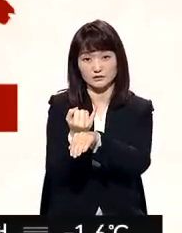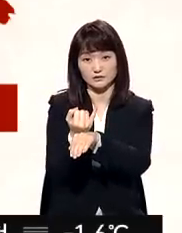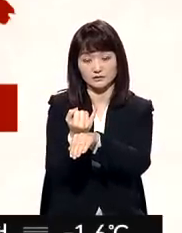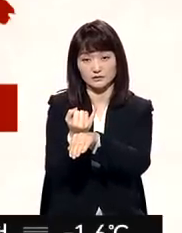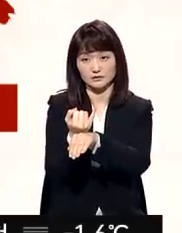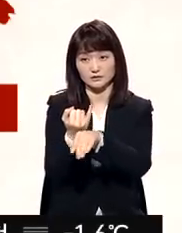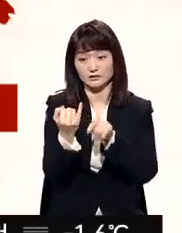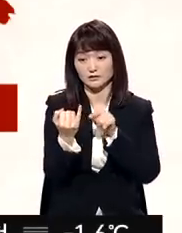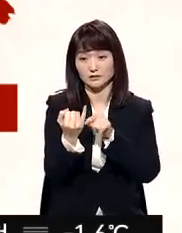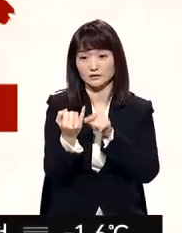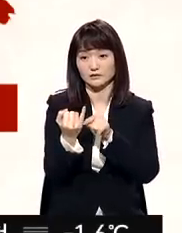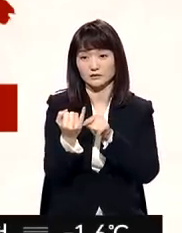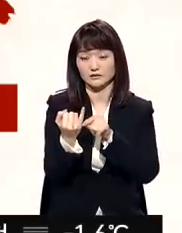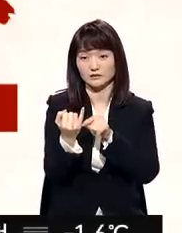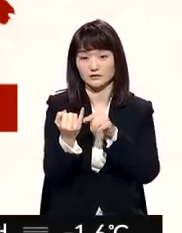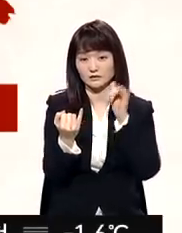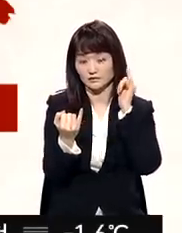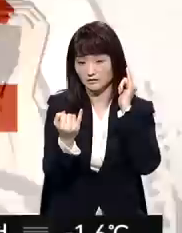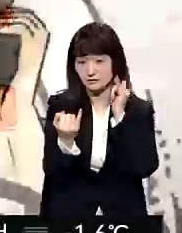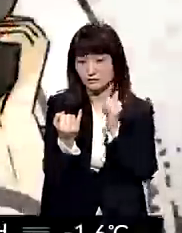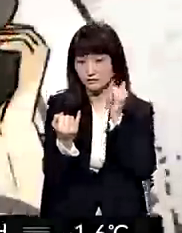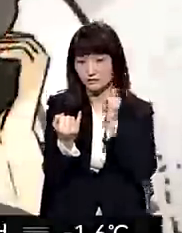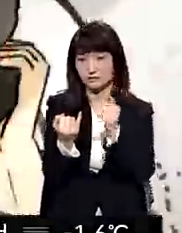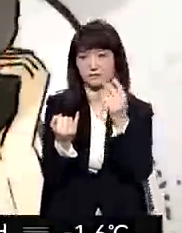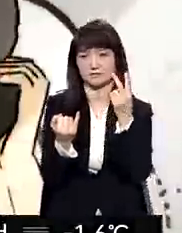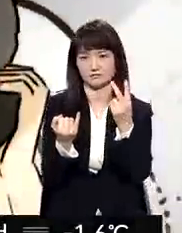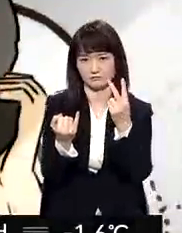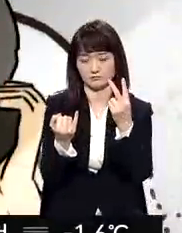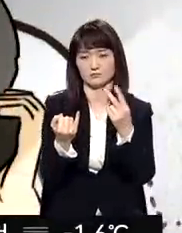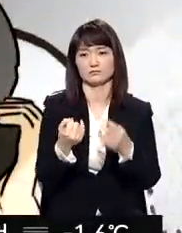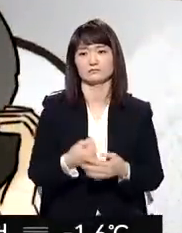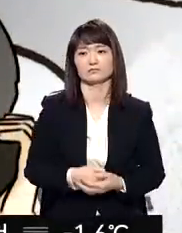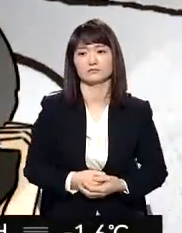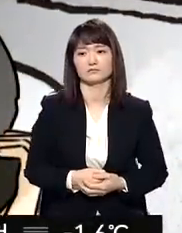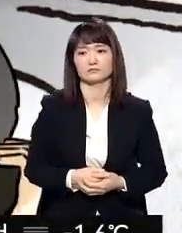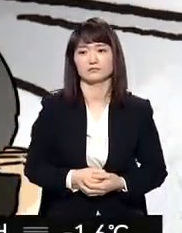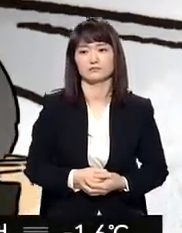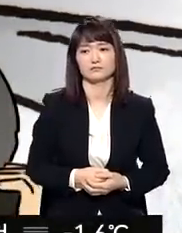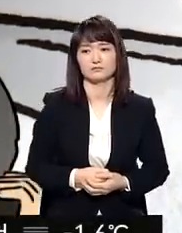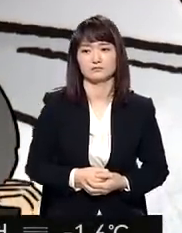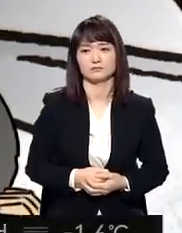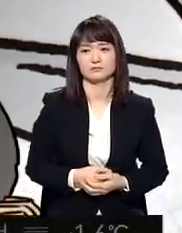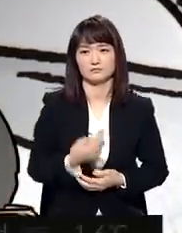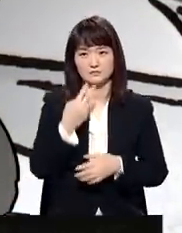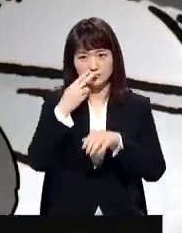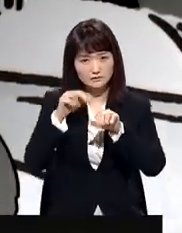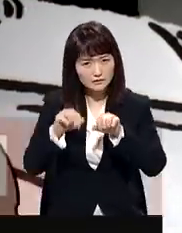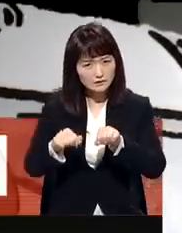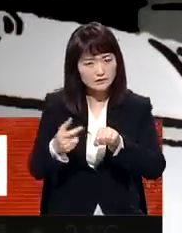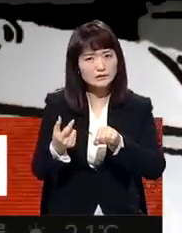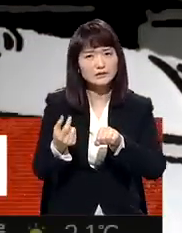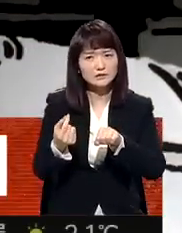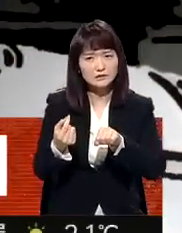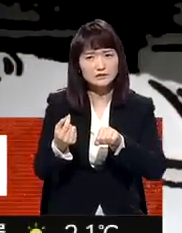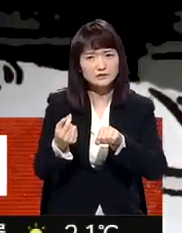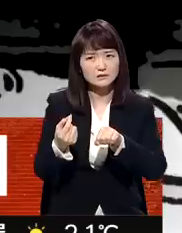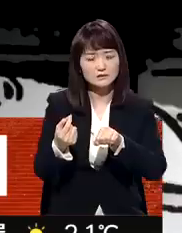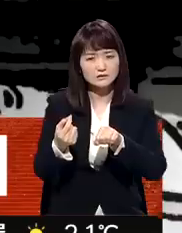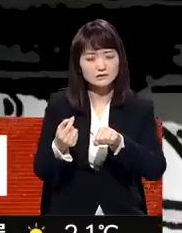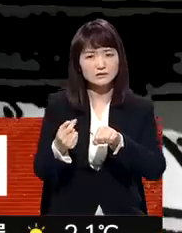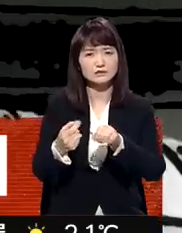위해서이 여성에게 두통의 전화를 합니다 그럼 부재중 전화가 남아 있을 거 아니에요 그러니까 살아있는듯한 모습을 만들뿐만